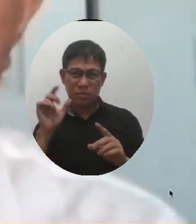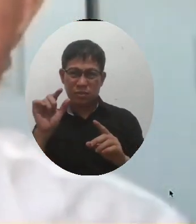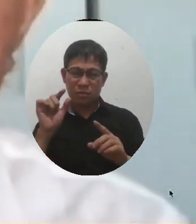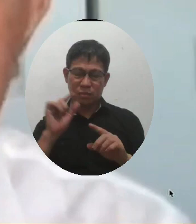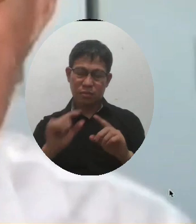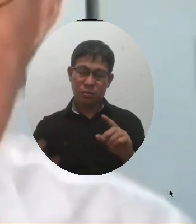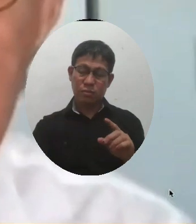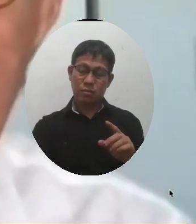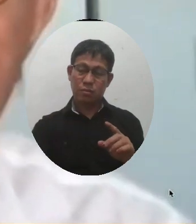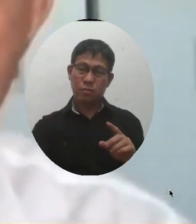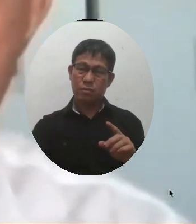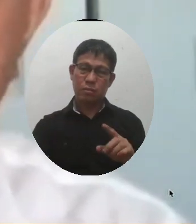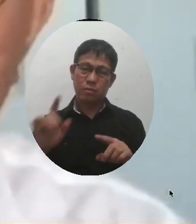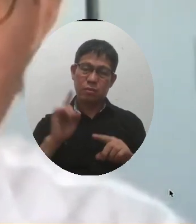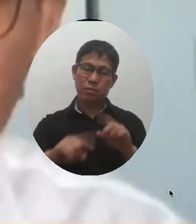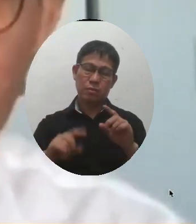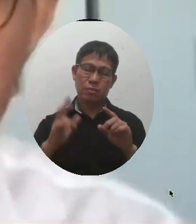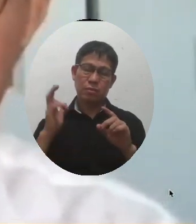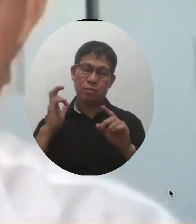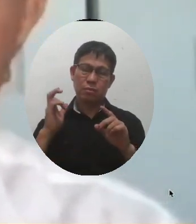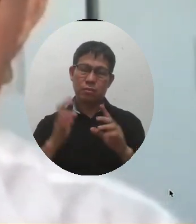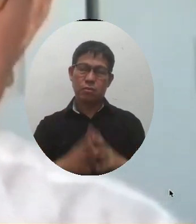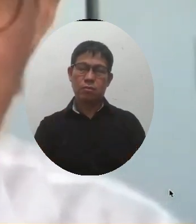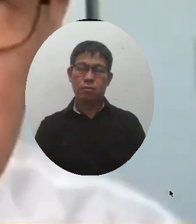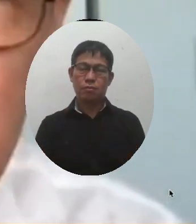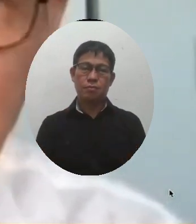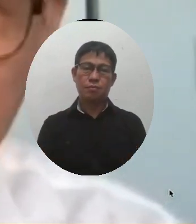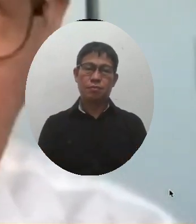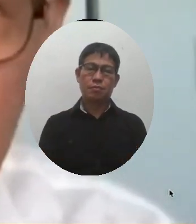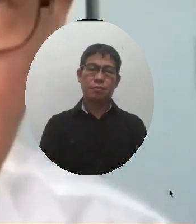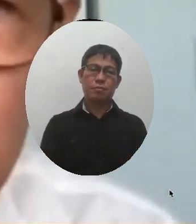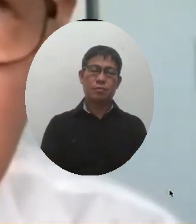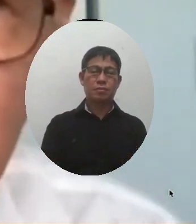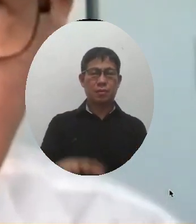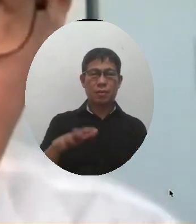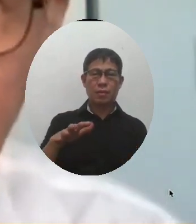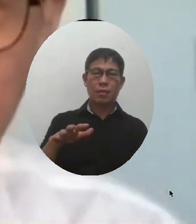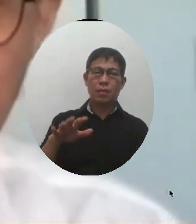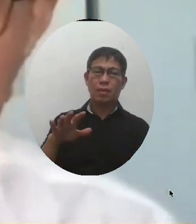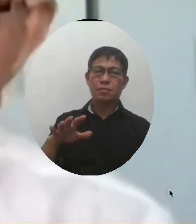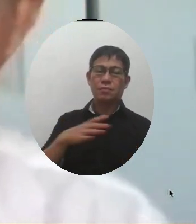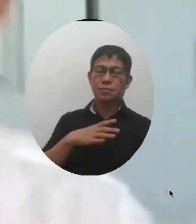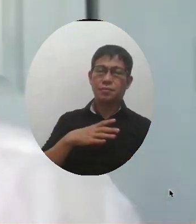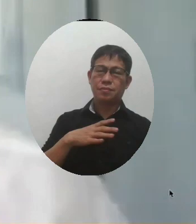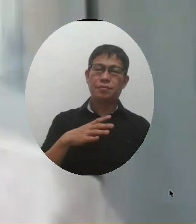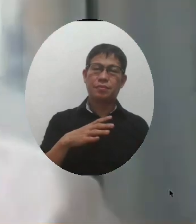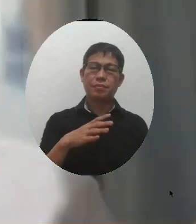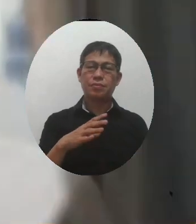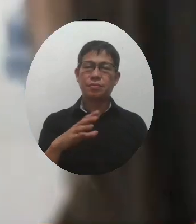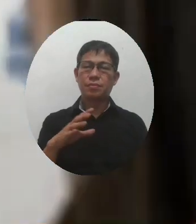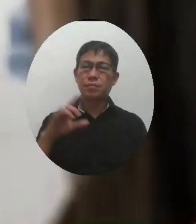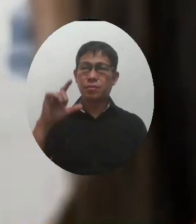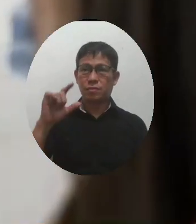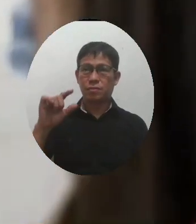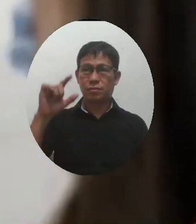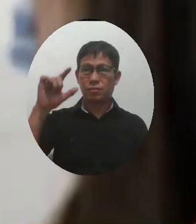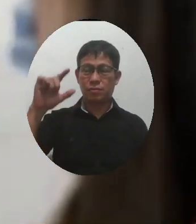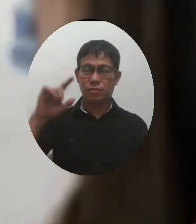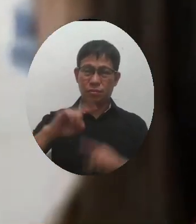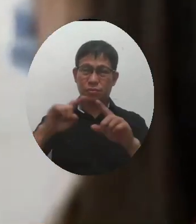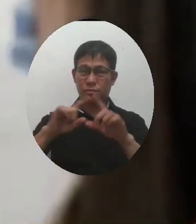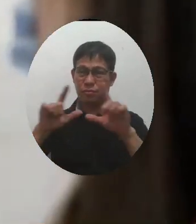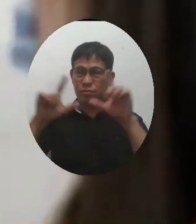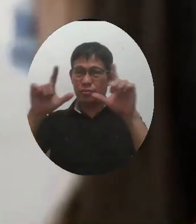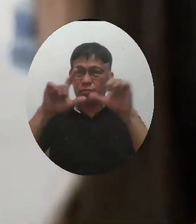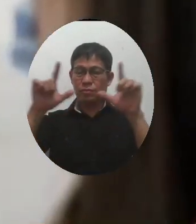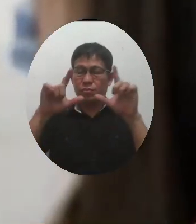ngunit mahihina ang tunog at mahirap marinig. Katamtaman ang pagkawala